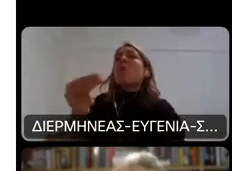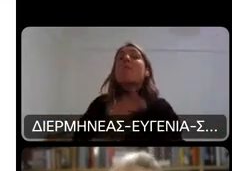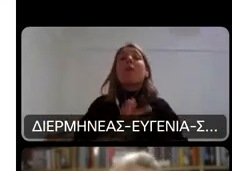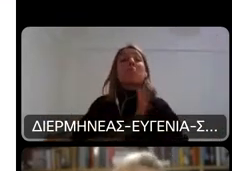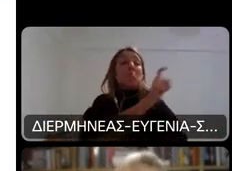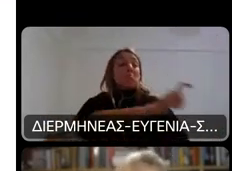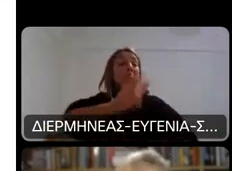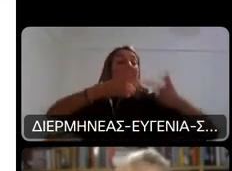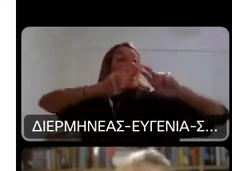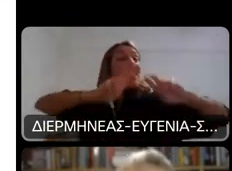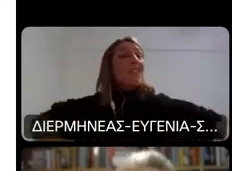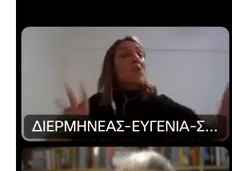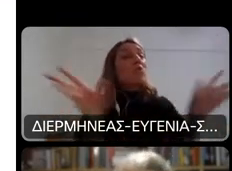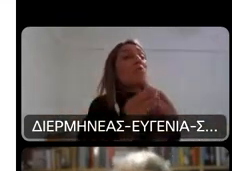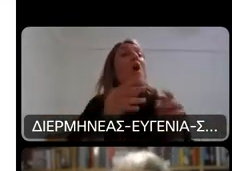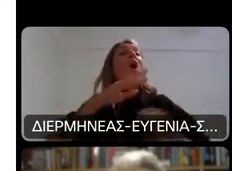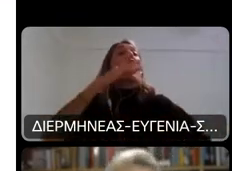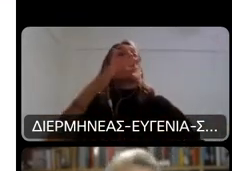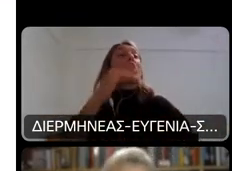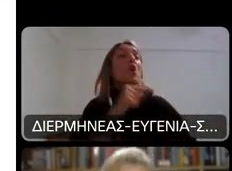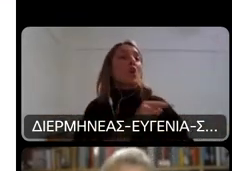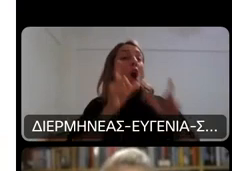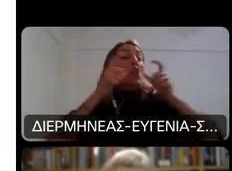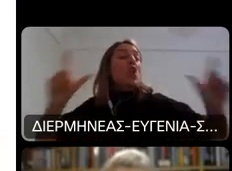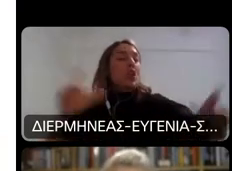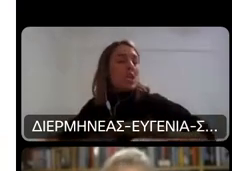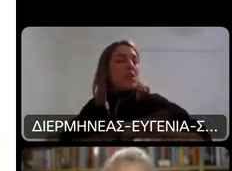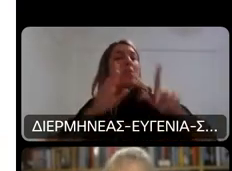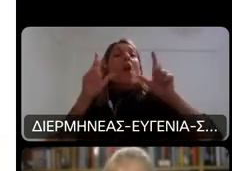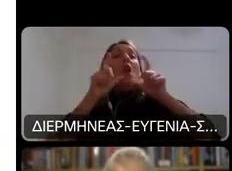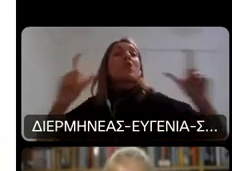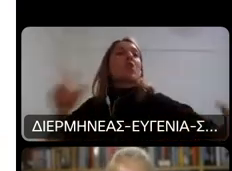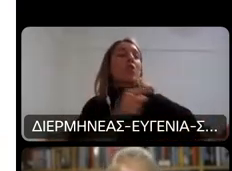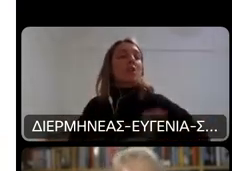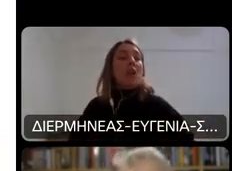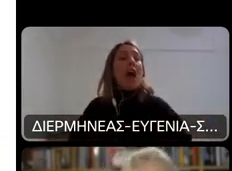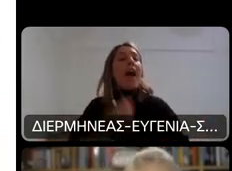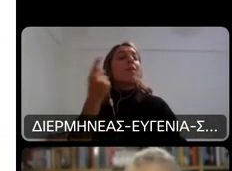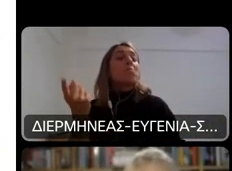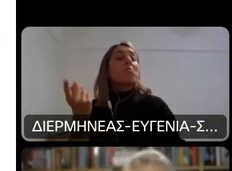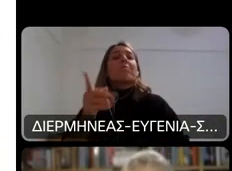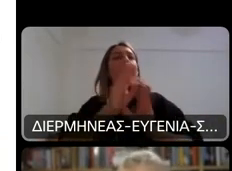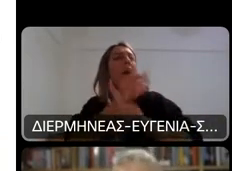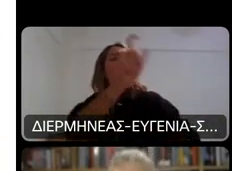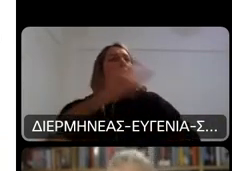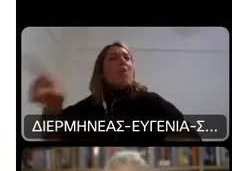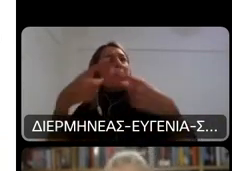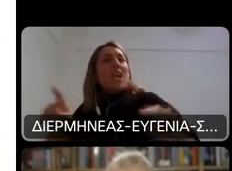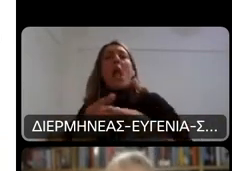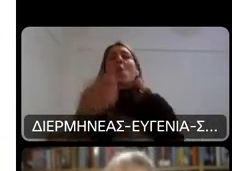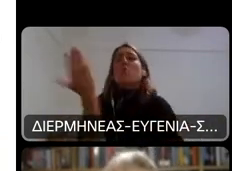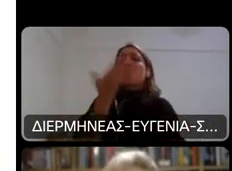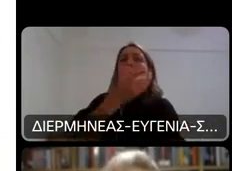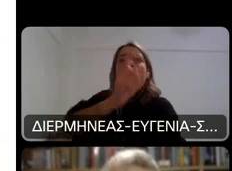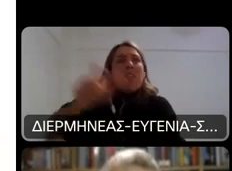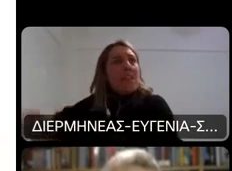και τομείς της γλωσσολογίας, κυρίως της κριτικής γλωσσολογίας, απευθύνεται επίσης σε εκπαιδευτικούς, μαθητές, ανθρώπους